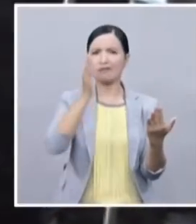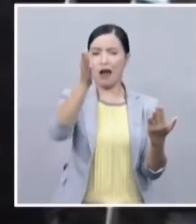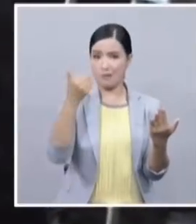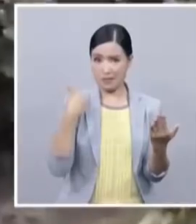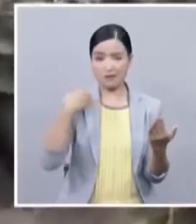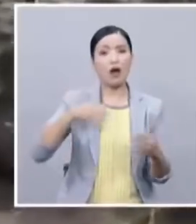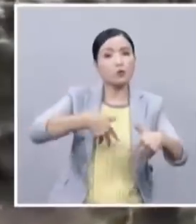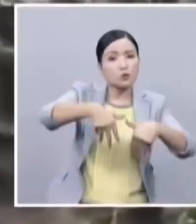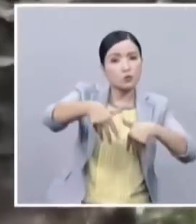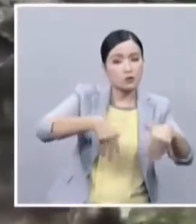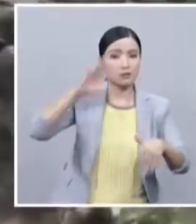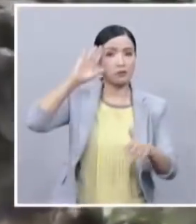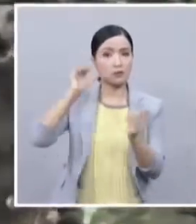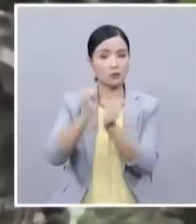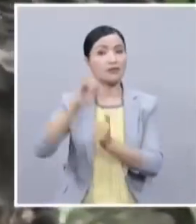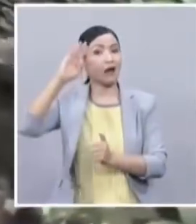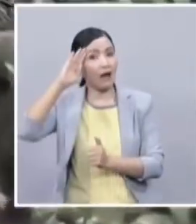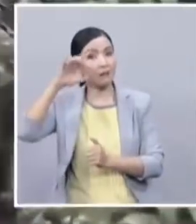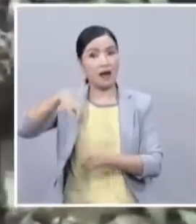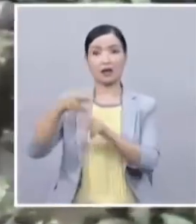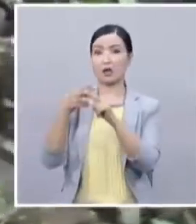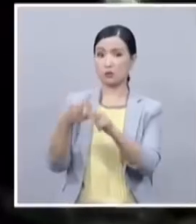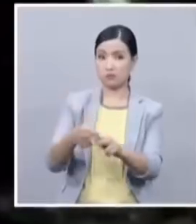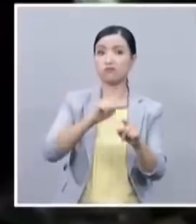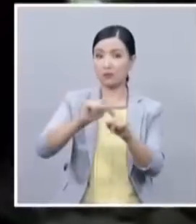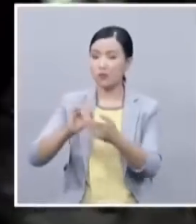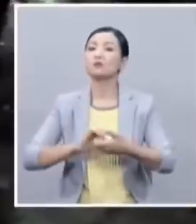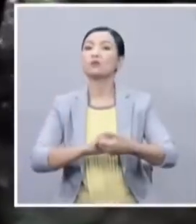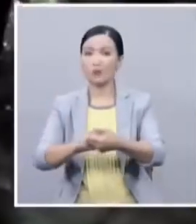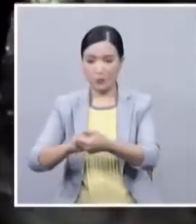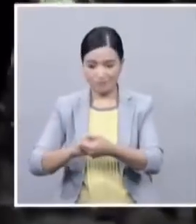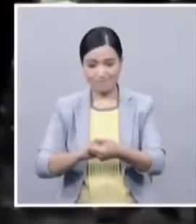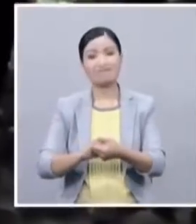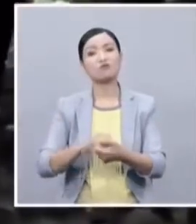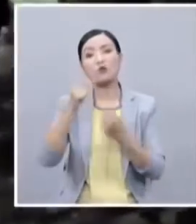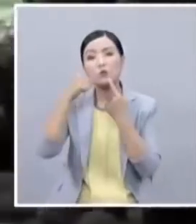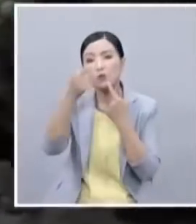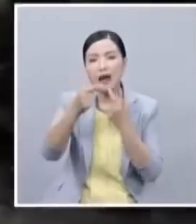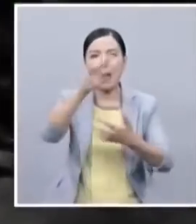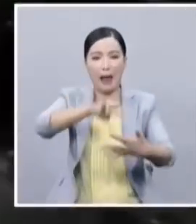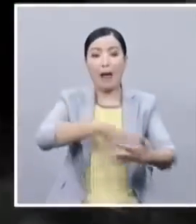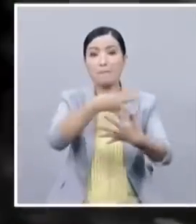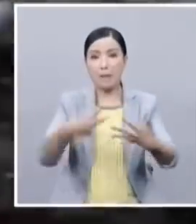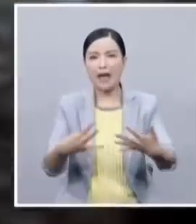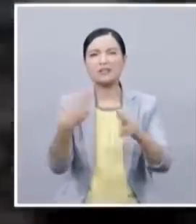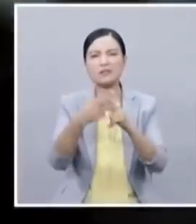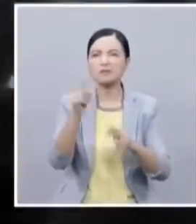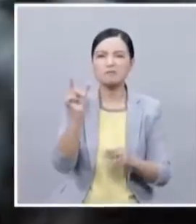พลเรือนตำรวจทหารประชาชนภาคเอกชนต่างๆอาจจะเรียกง่ายๆได้ว่าเป็นเรียกว่าแผนประชารัฐนะครับเอาไป